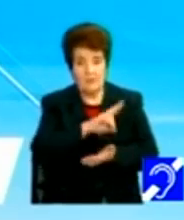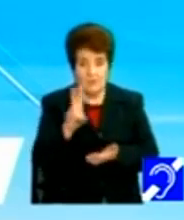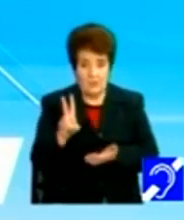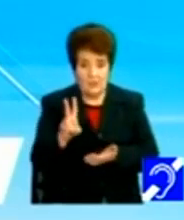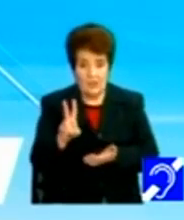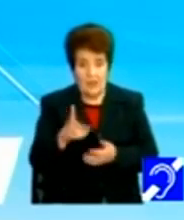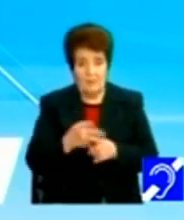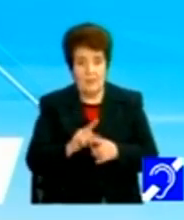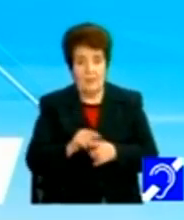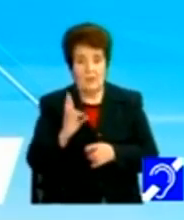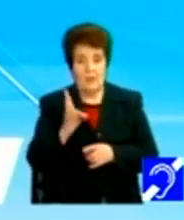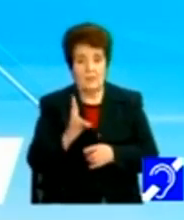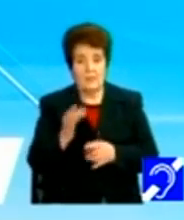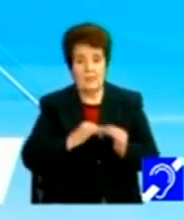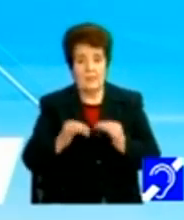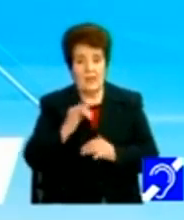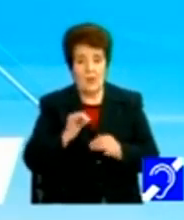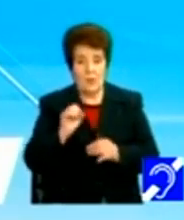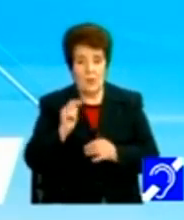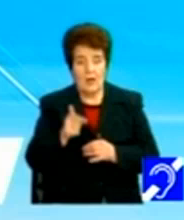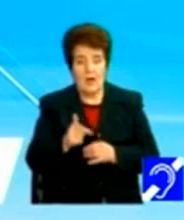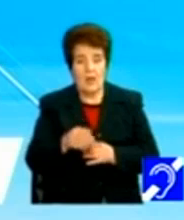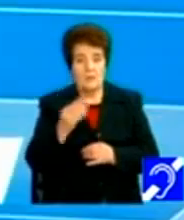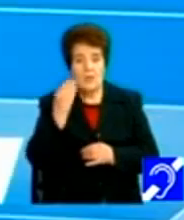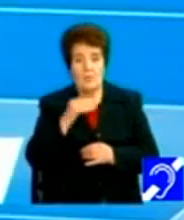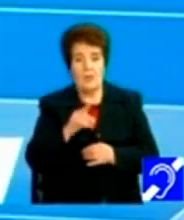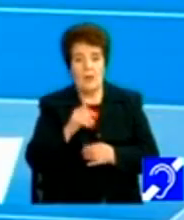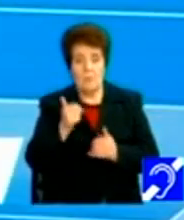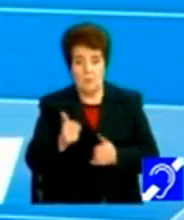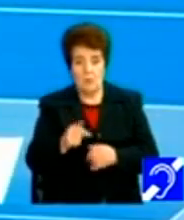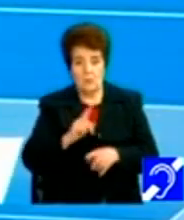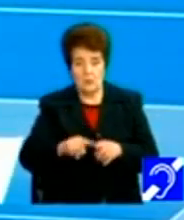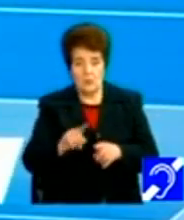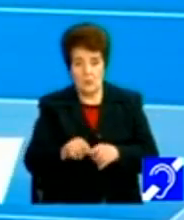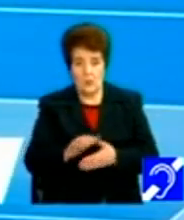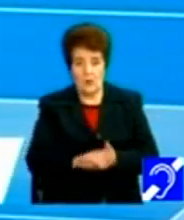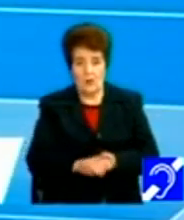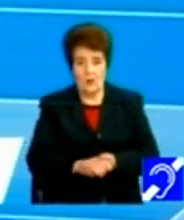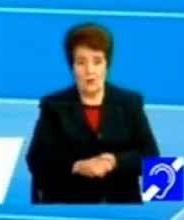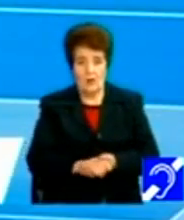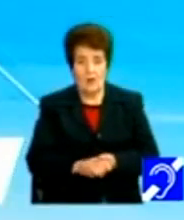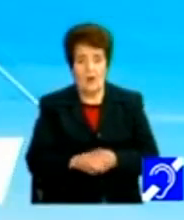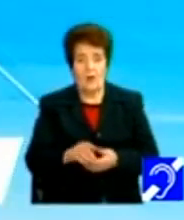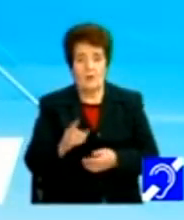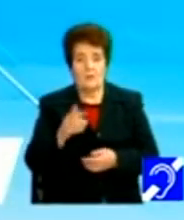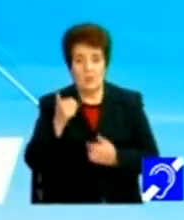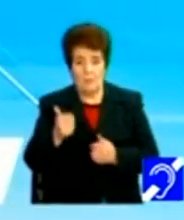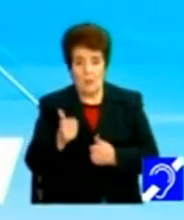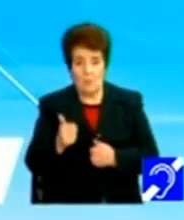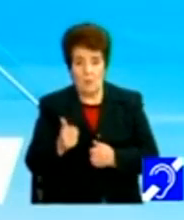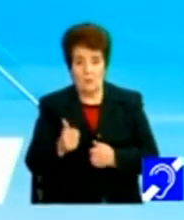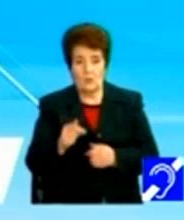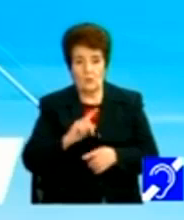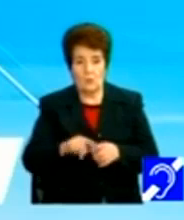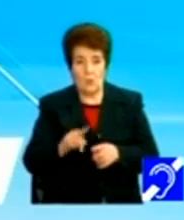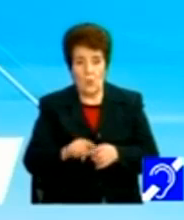Dar pentru asta era nevoie criteriu, să fie dialog. Cel mai bun scor electoral la prezidențiale e un criteriu? E un criteriu. Cel mai bun scor electoral la prezidențiale